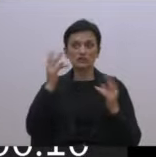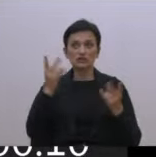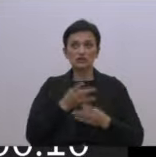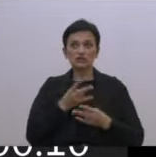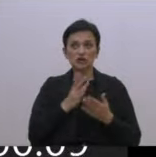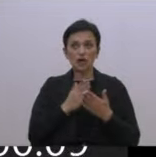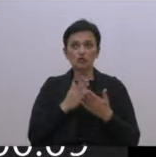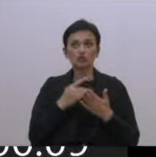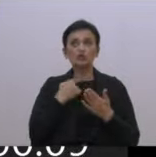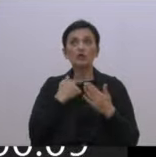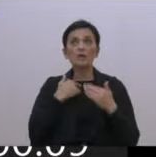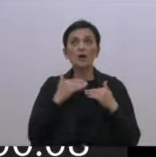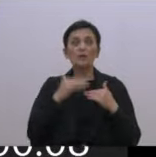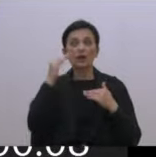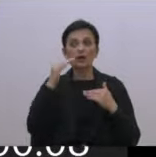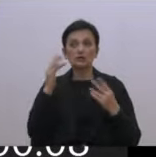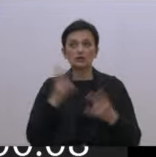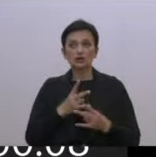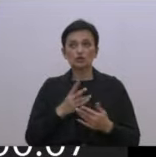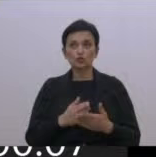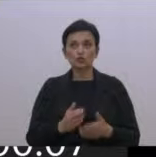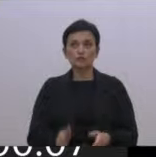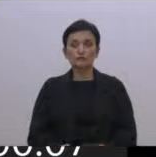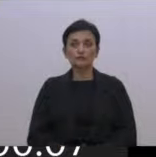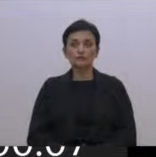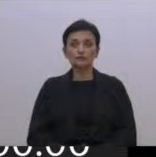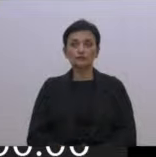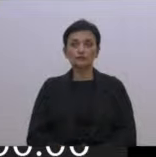ყურადღება, მაღალი კვორუმი არის საჭირო.